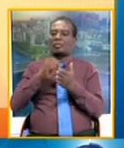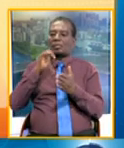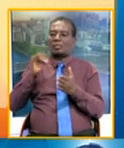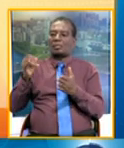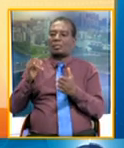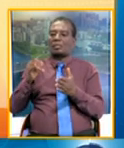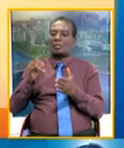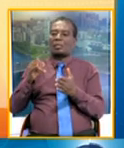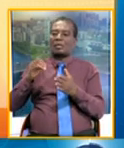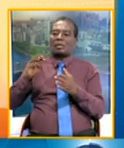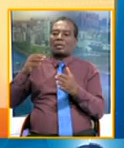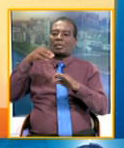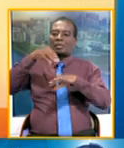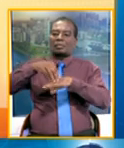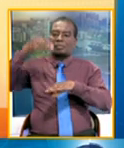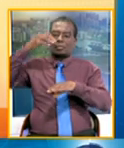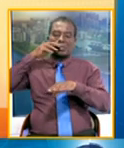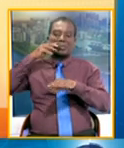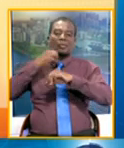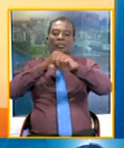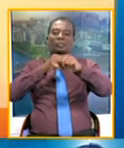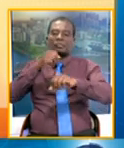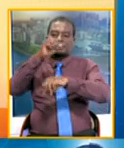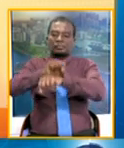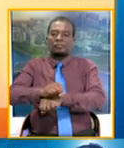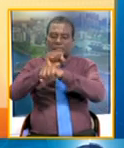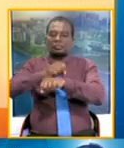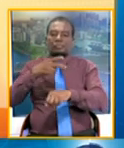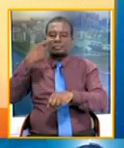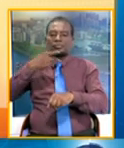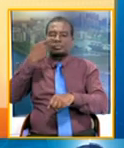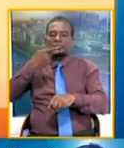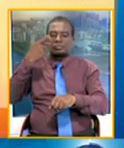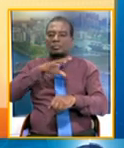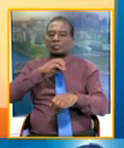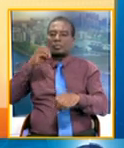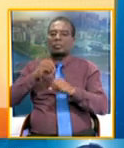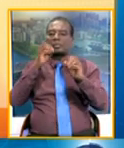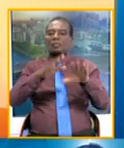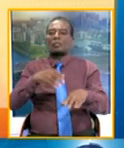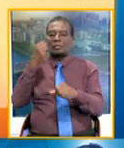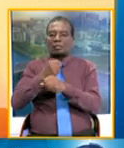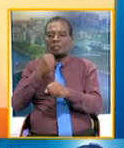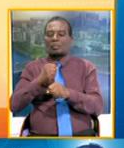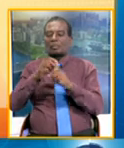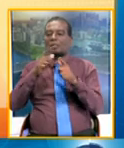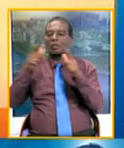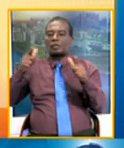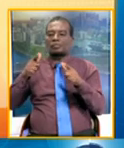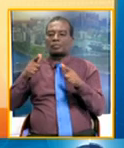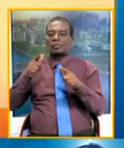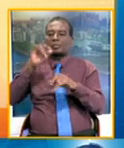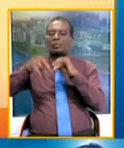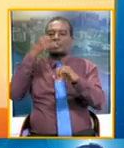et ethnologue malien hors pair, défenseur de la tradition orale, nous a laissé une œuvre colossale en héritage.